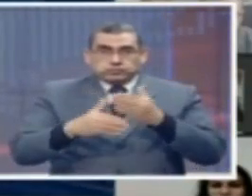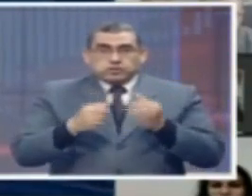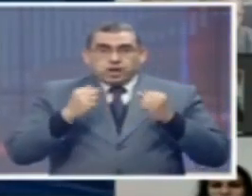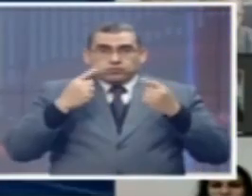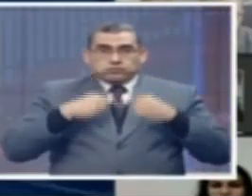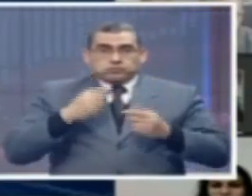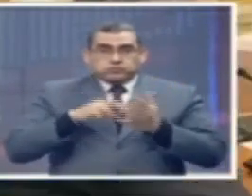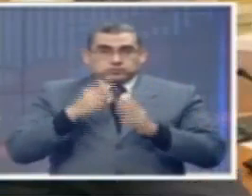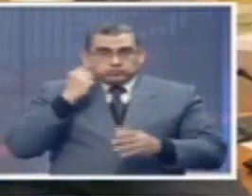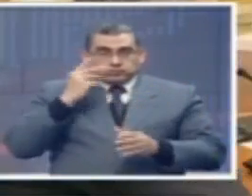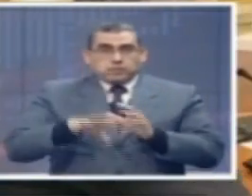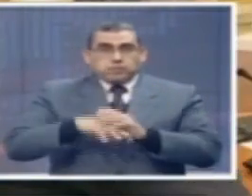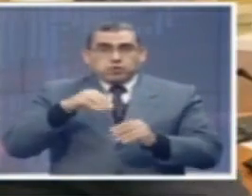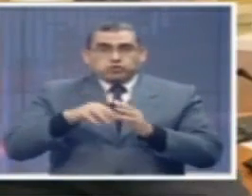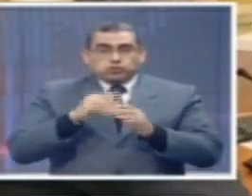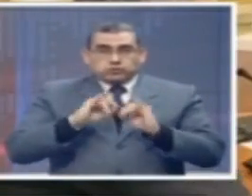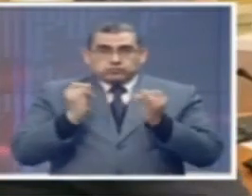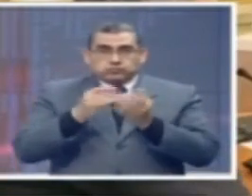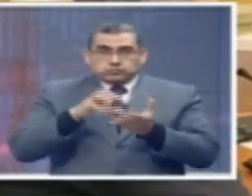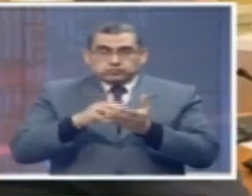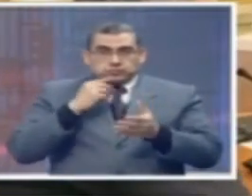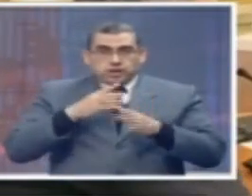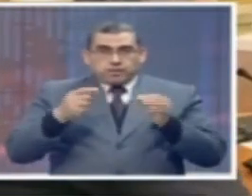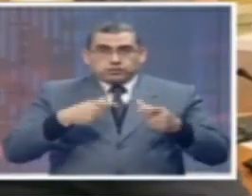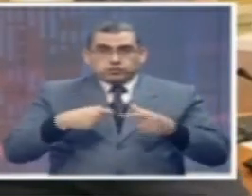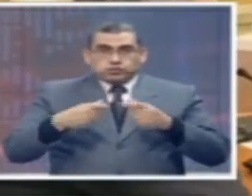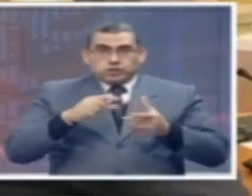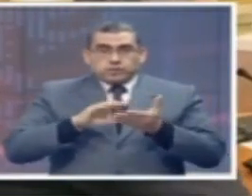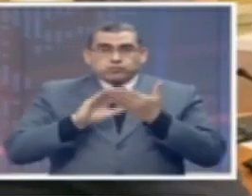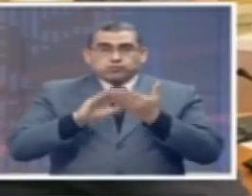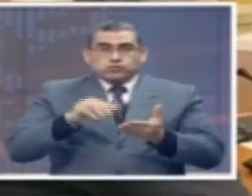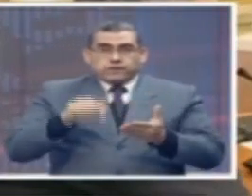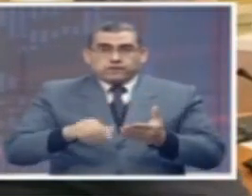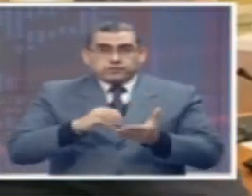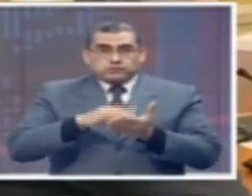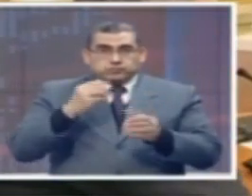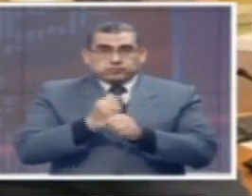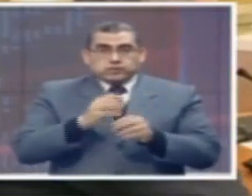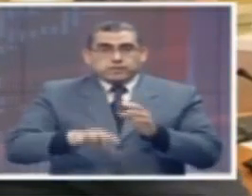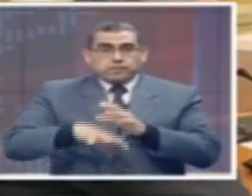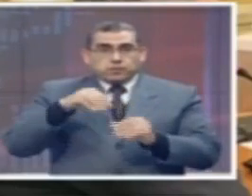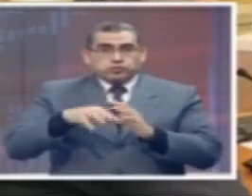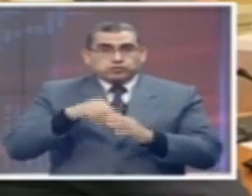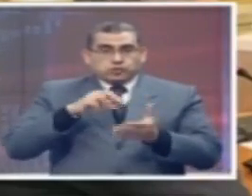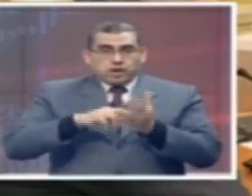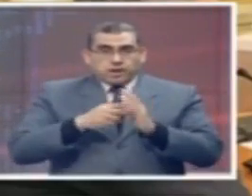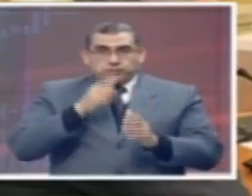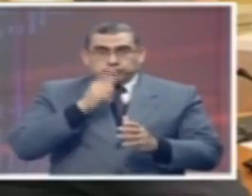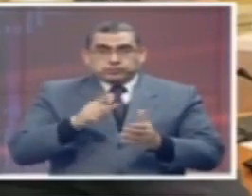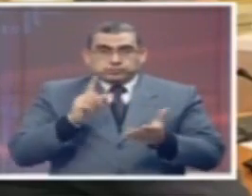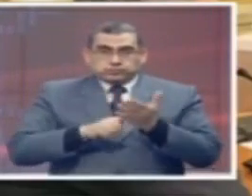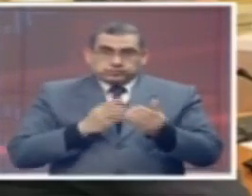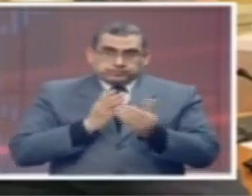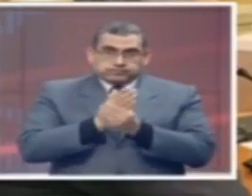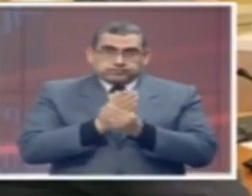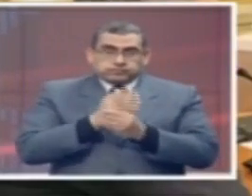قدرات أصحاب المشروعات الناشئة في مجالات التكنولوجيا ومساعدتهم في إطلاق مشاريعهم من خلال